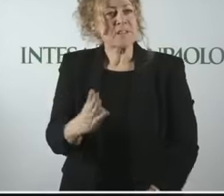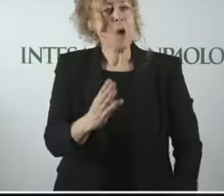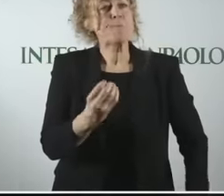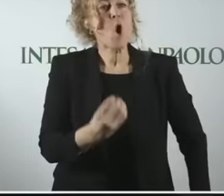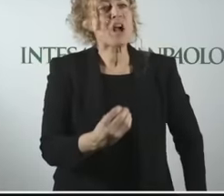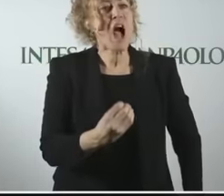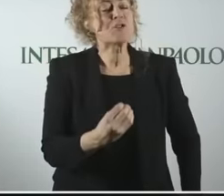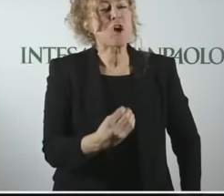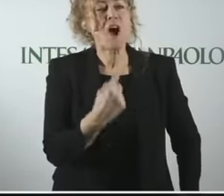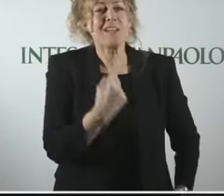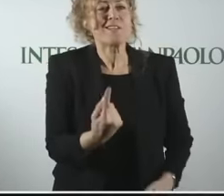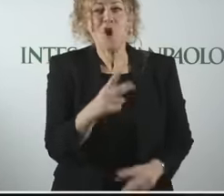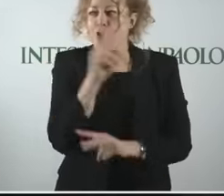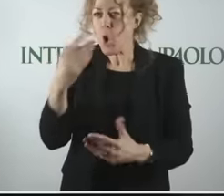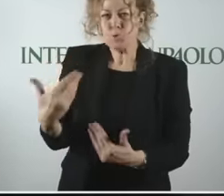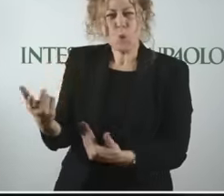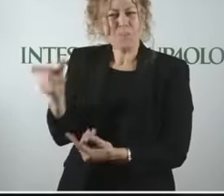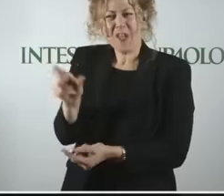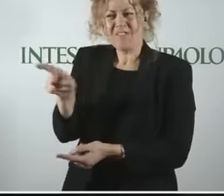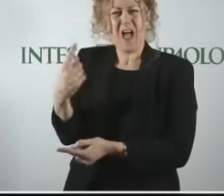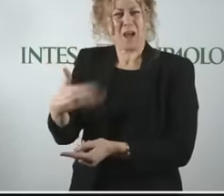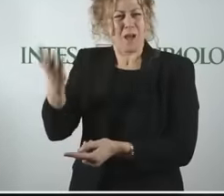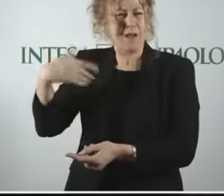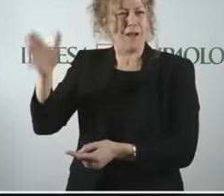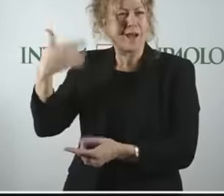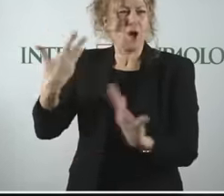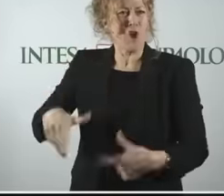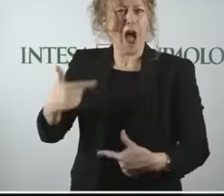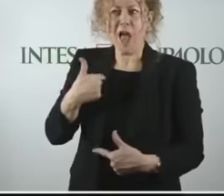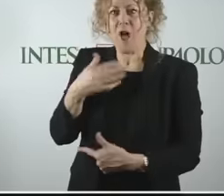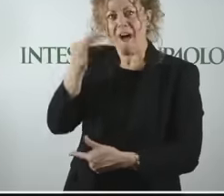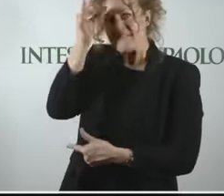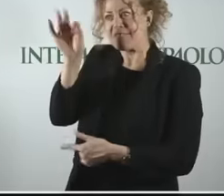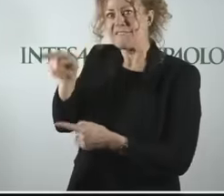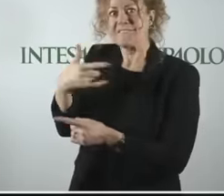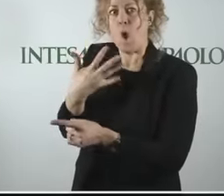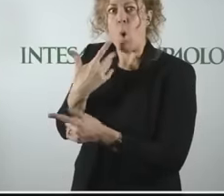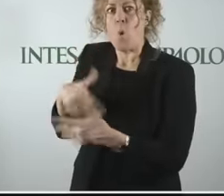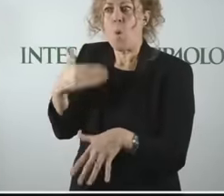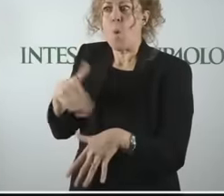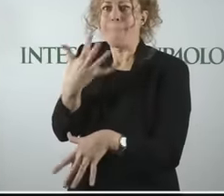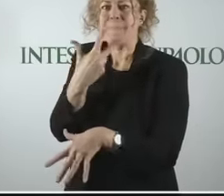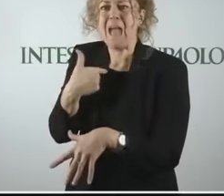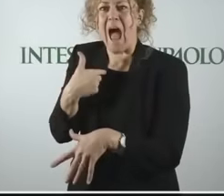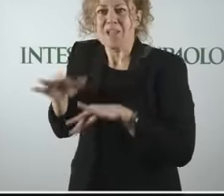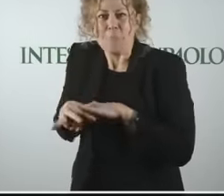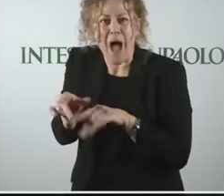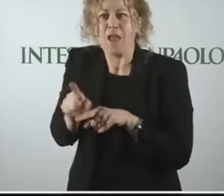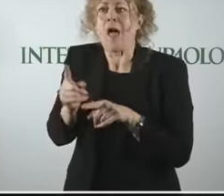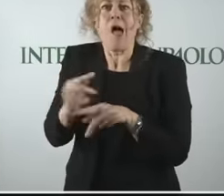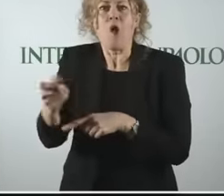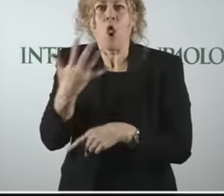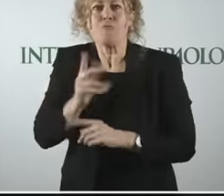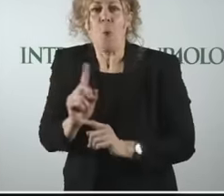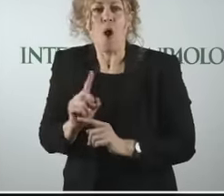e lo riconosce subito era un ragazzo a cui lui era stato dietro per un po' di tempo e che però non voleva mai starci e e quindi di